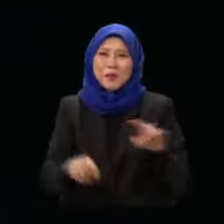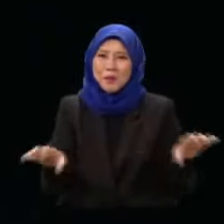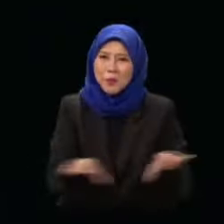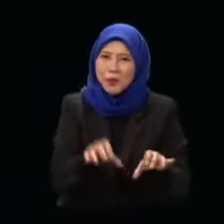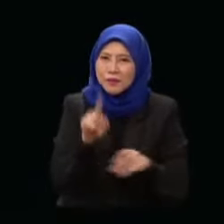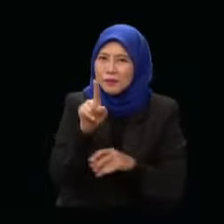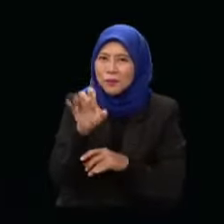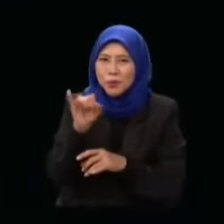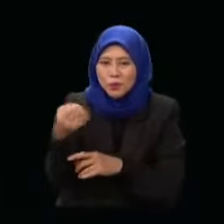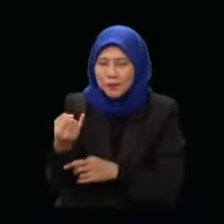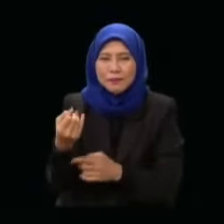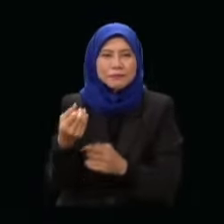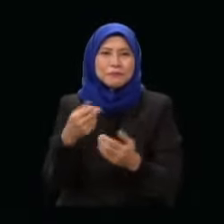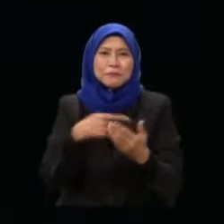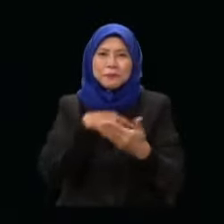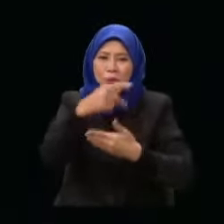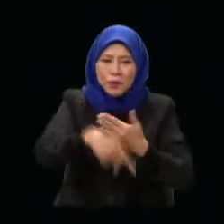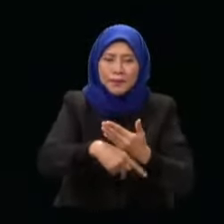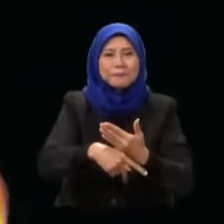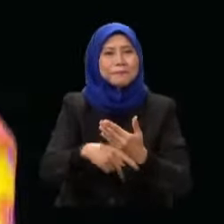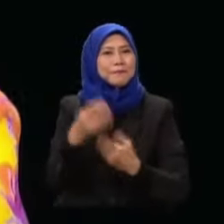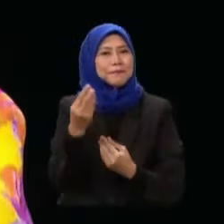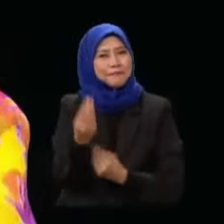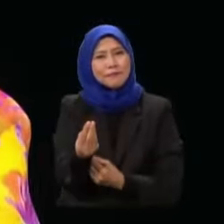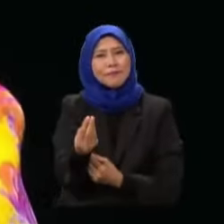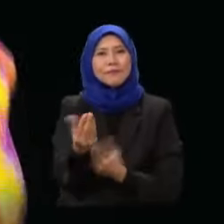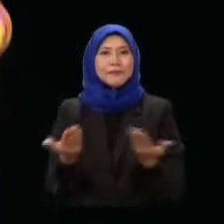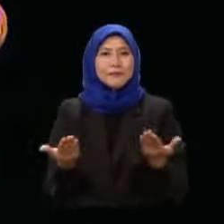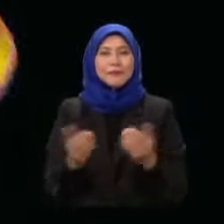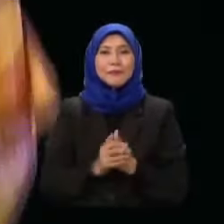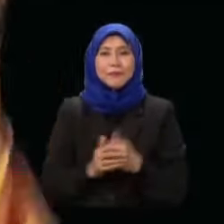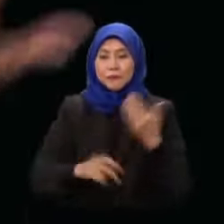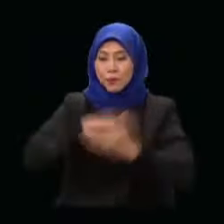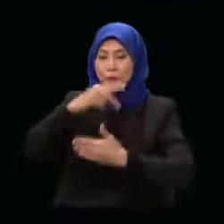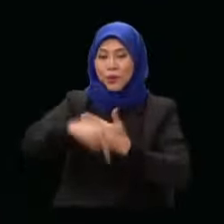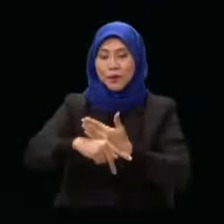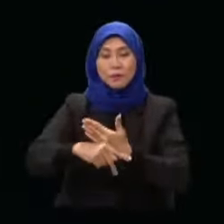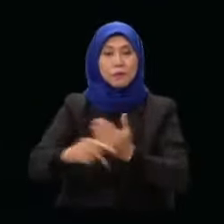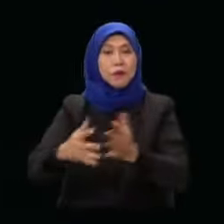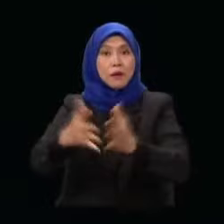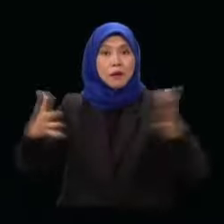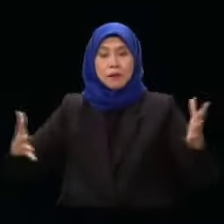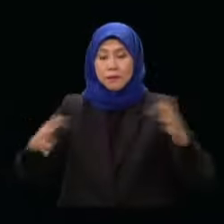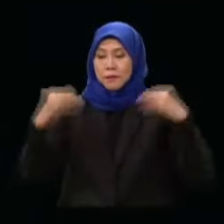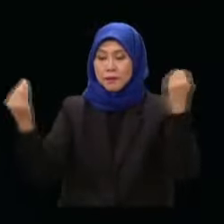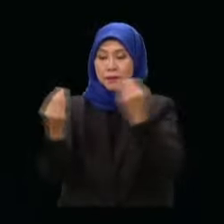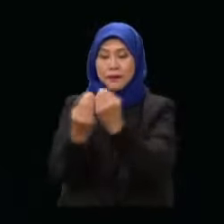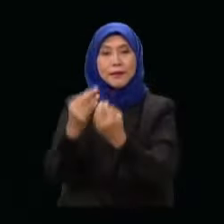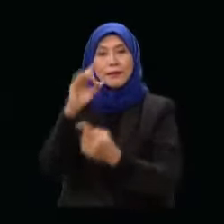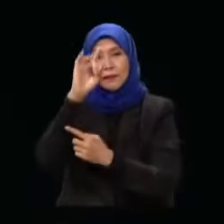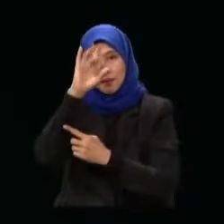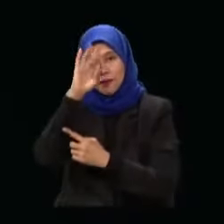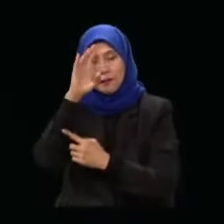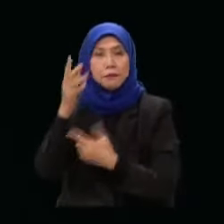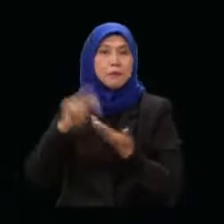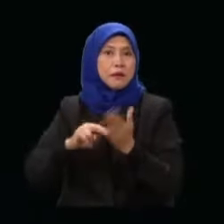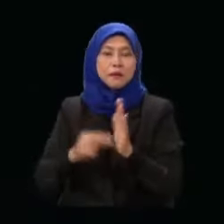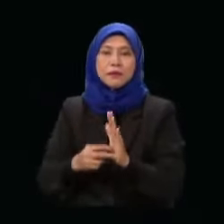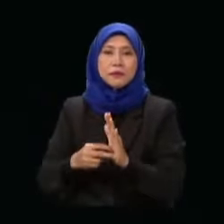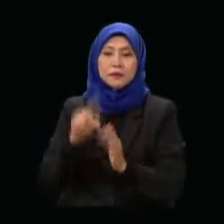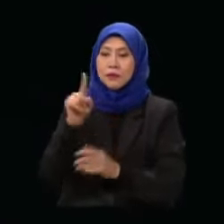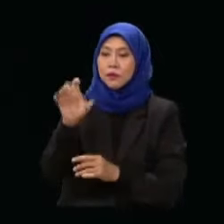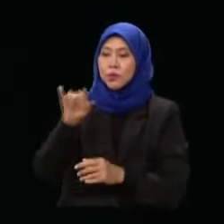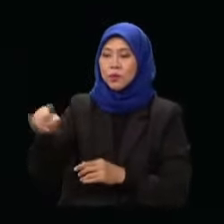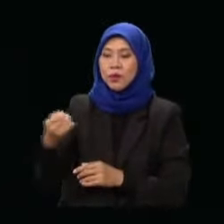buat 100000000 ya Eh jadi kalau kita enam bicarakan soal pembangunan selalu keseluruhannya masyarakat India dan Tentu saya 7 tak